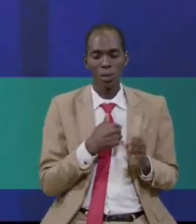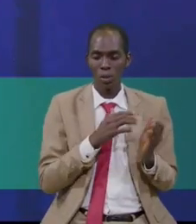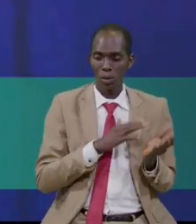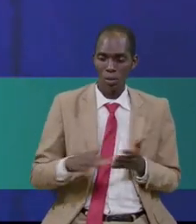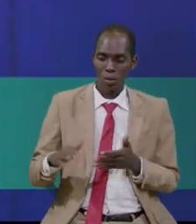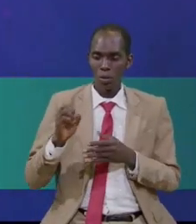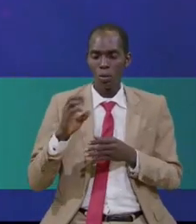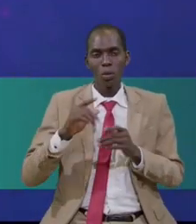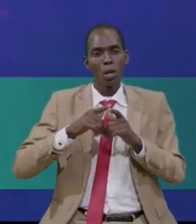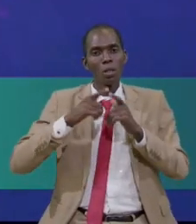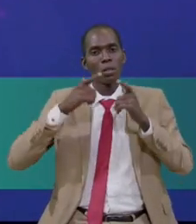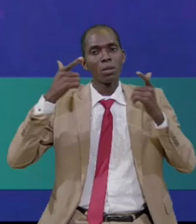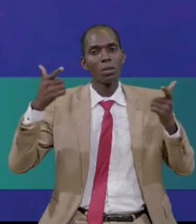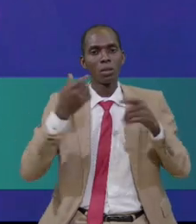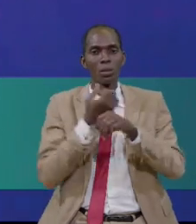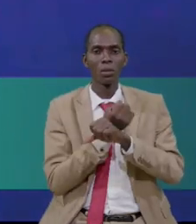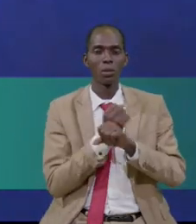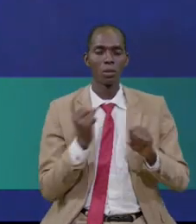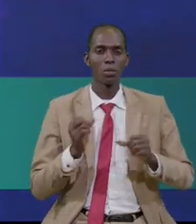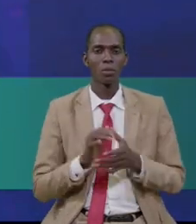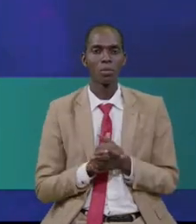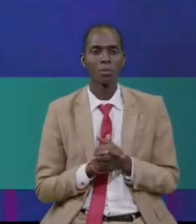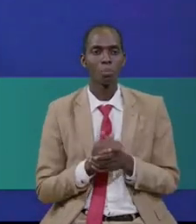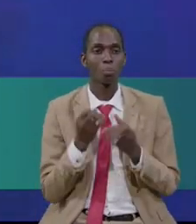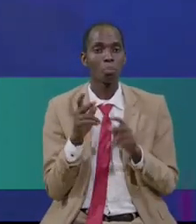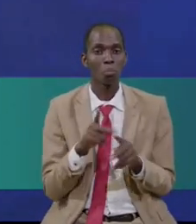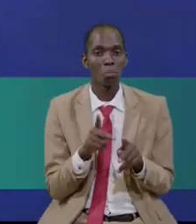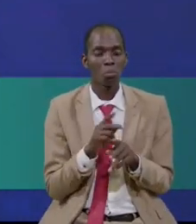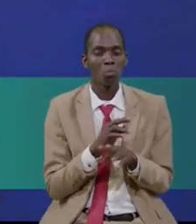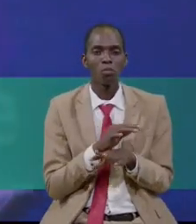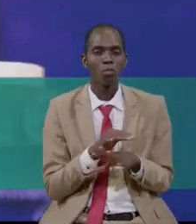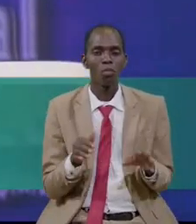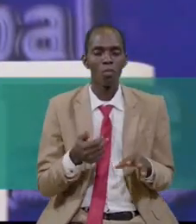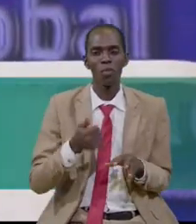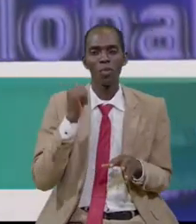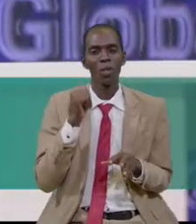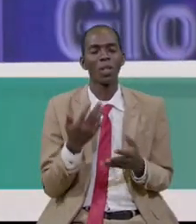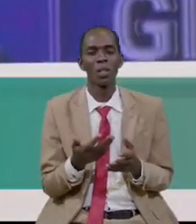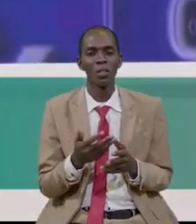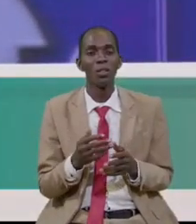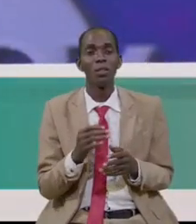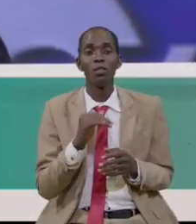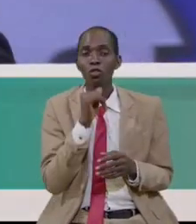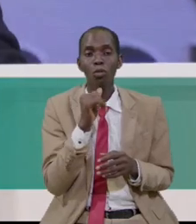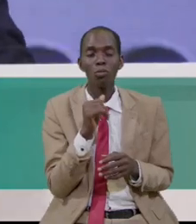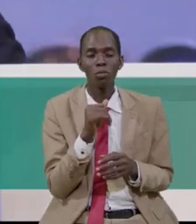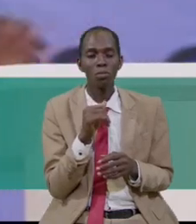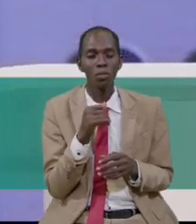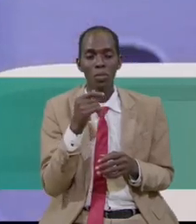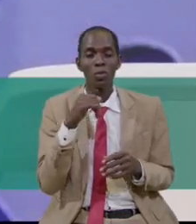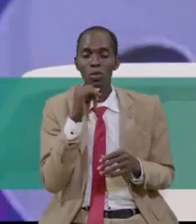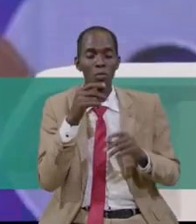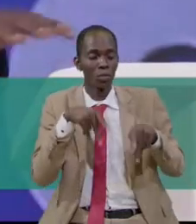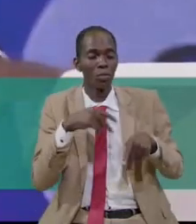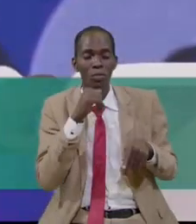salut? Il y a des gens qui ne rejettent pas, c'est pas qu'ils ne disent pas que le salut n'est pas réel, le salut ne vient pas